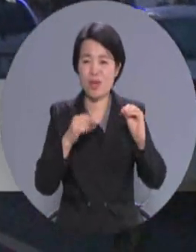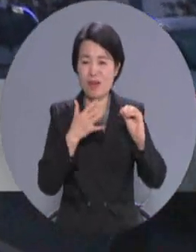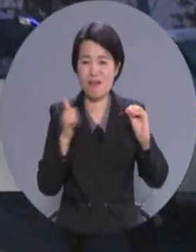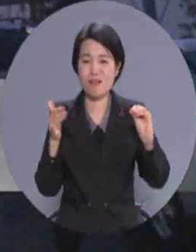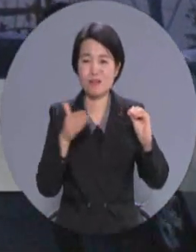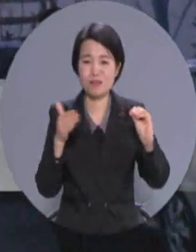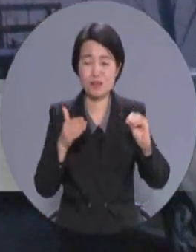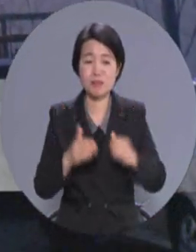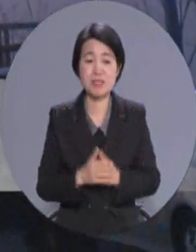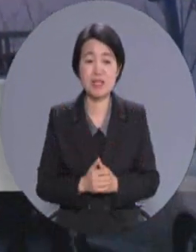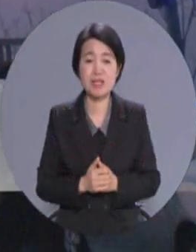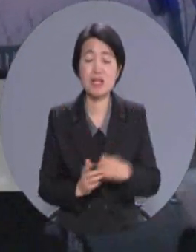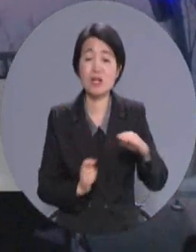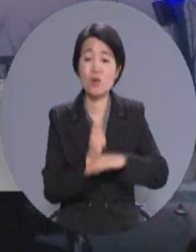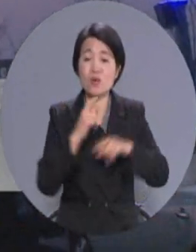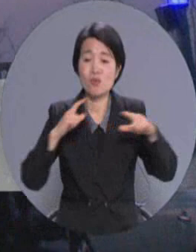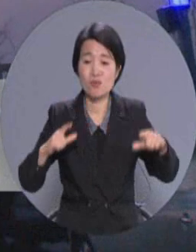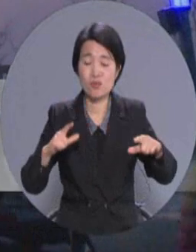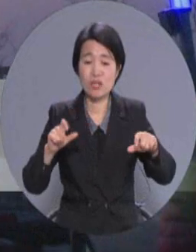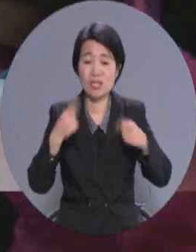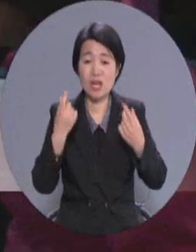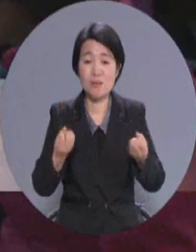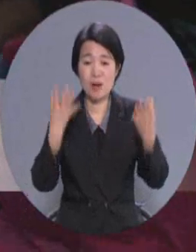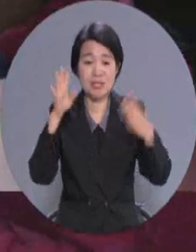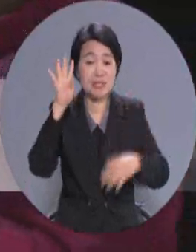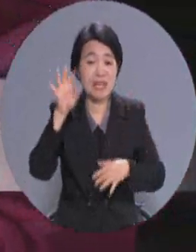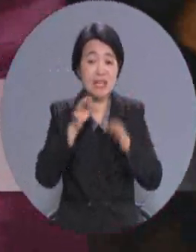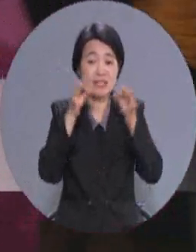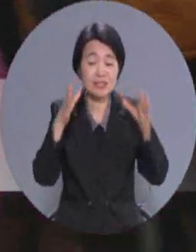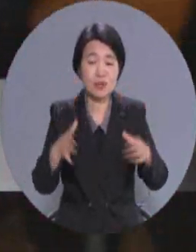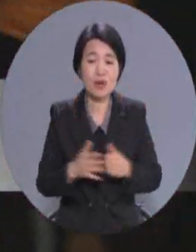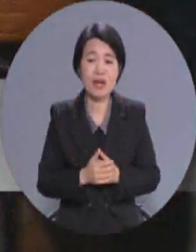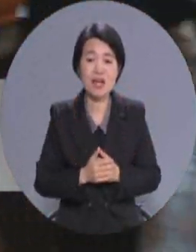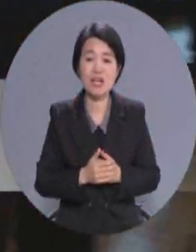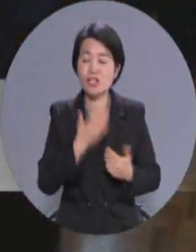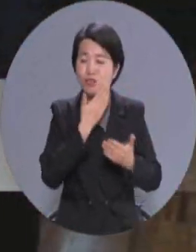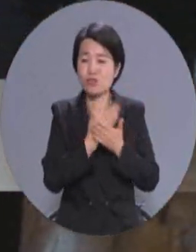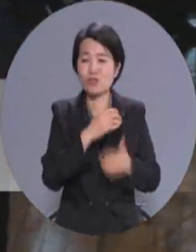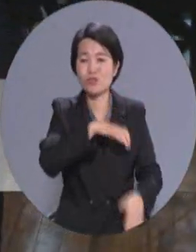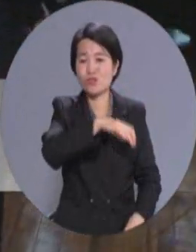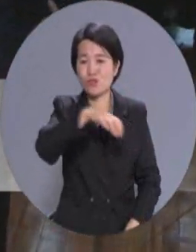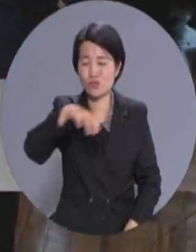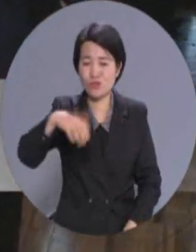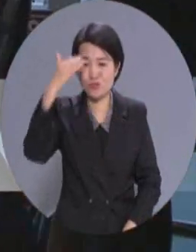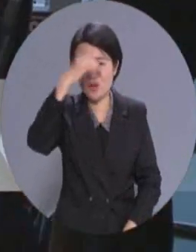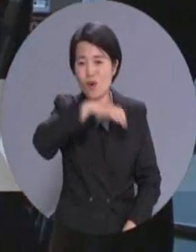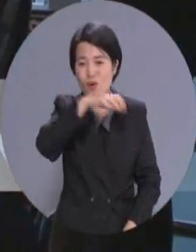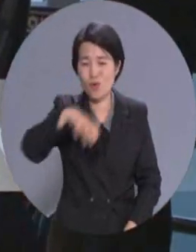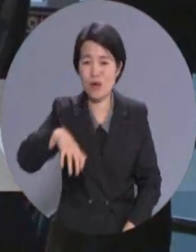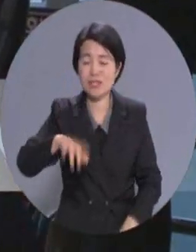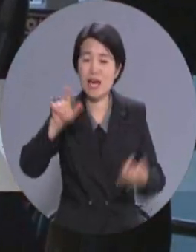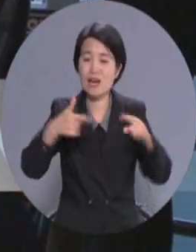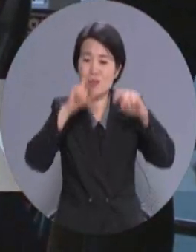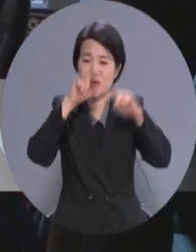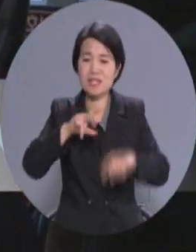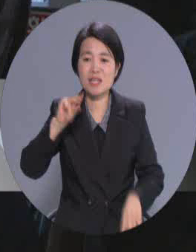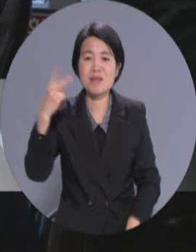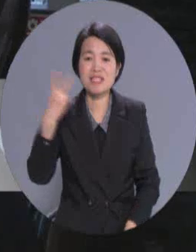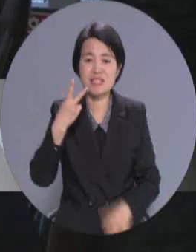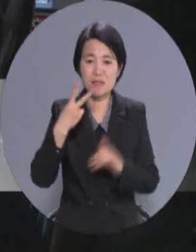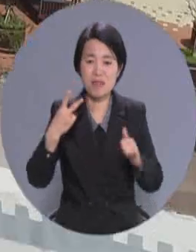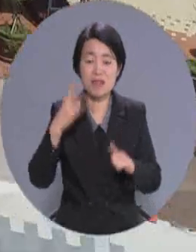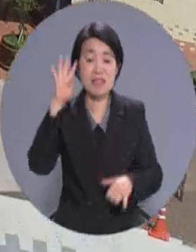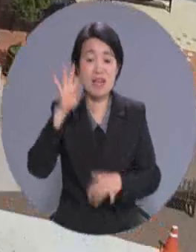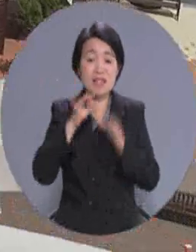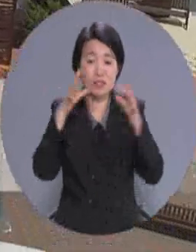나타났습니다 고군은 이번 설연휴 나흘 동안 관내 주요 관광지에 하루 평균 2 2천여명 나흘 동안